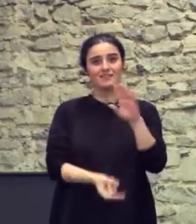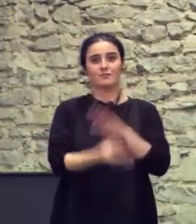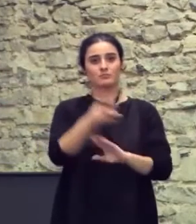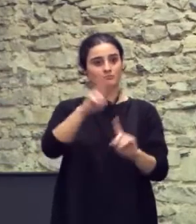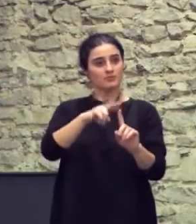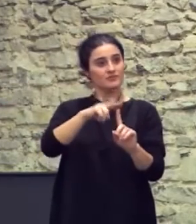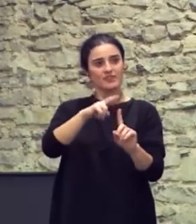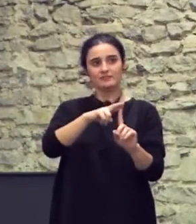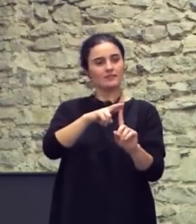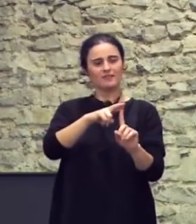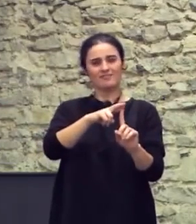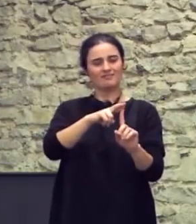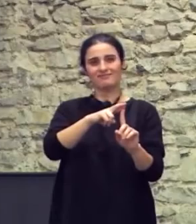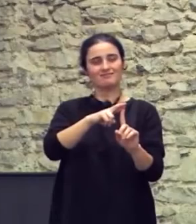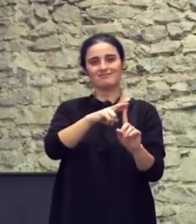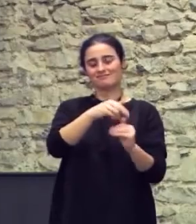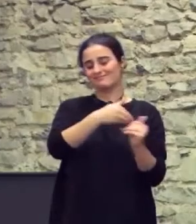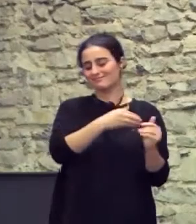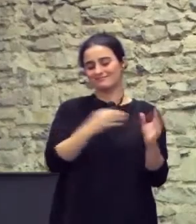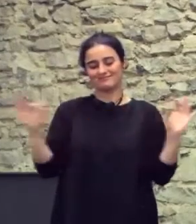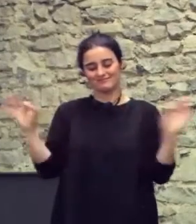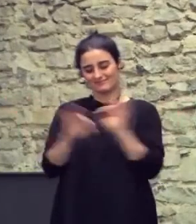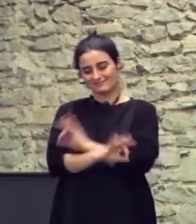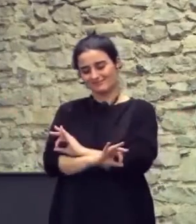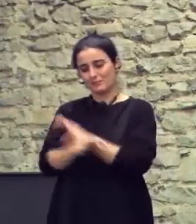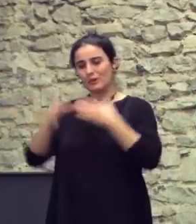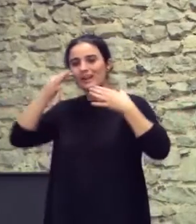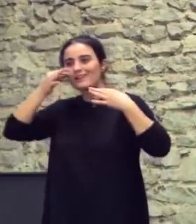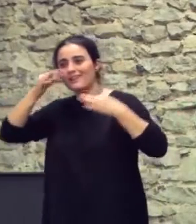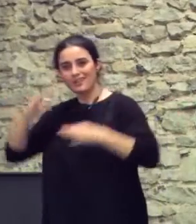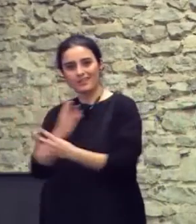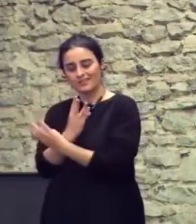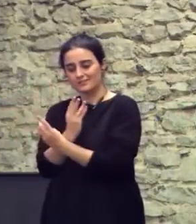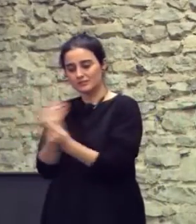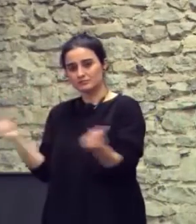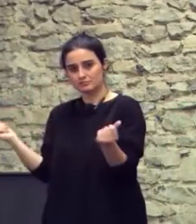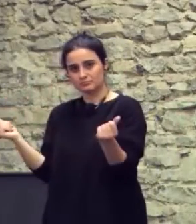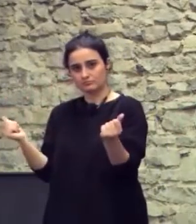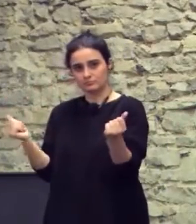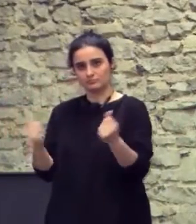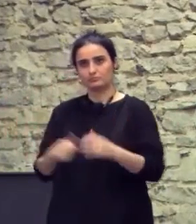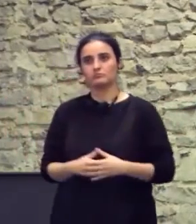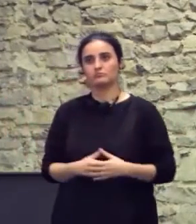hori konfunditu dugula errealitatea bera desagertzearekin, desagertaraztearekin.